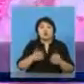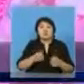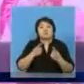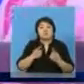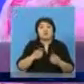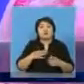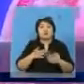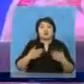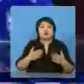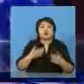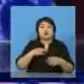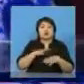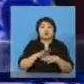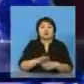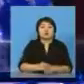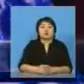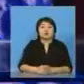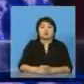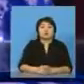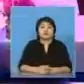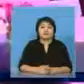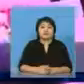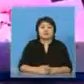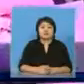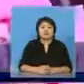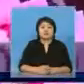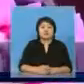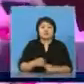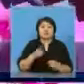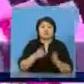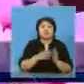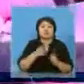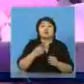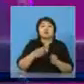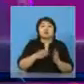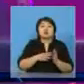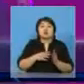мерейтойын кең ауқымда атап өтті. Ұлтан соғысының дөңгелегі біткен тұрған кезде